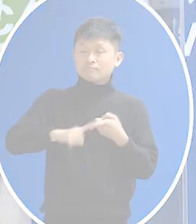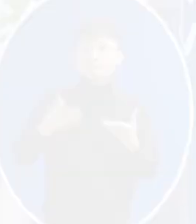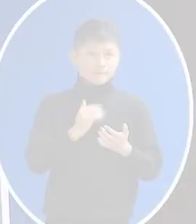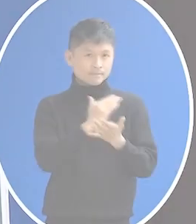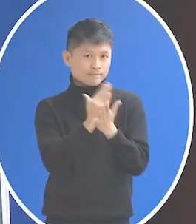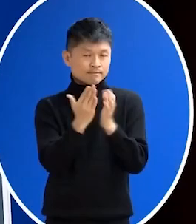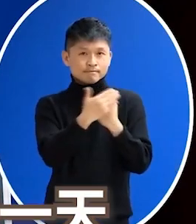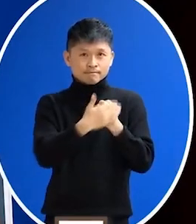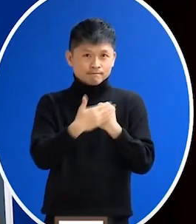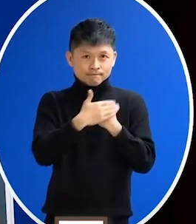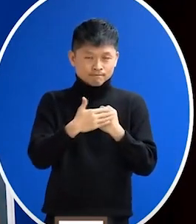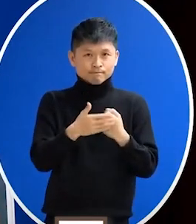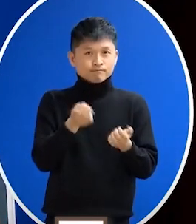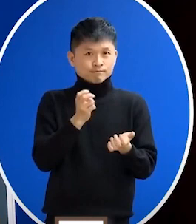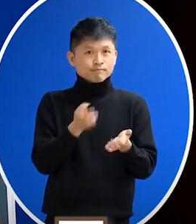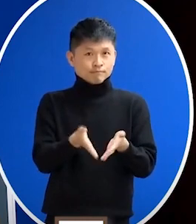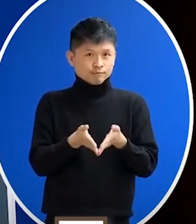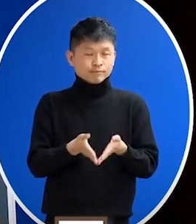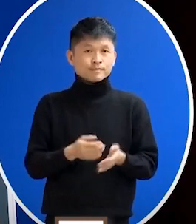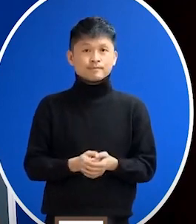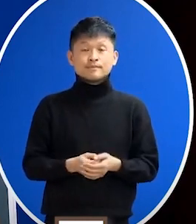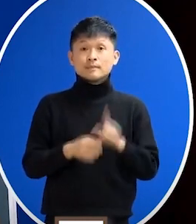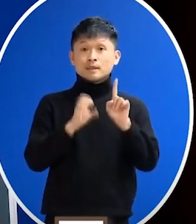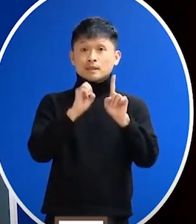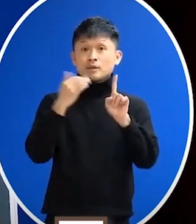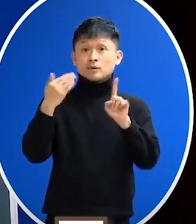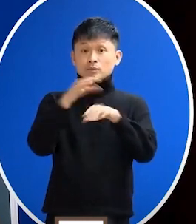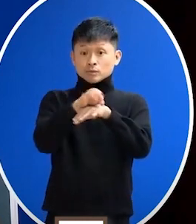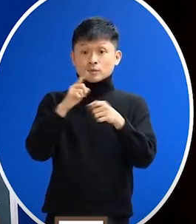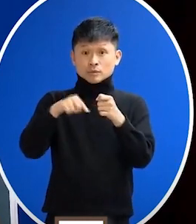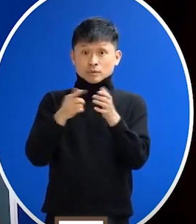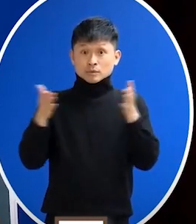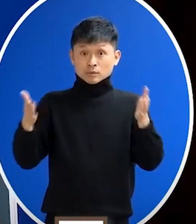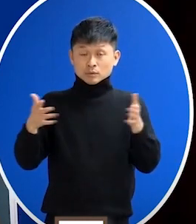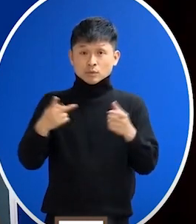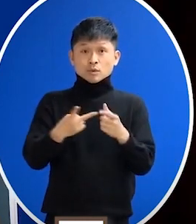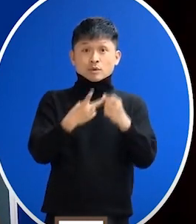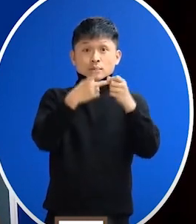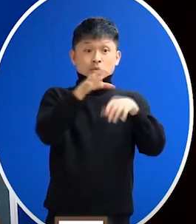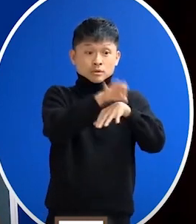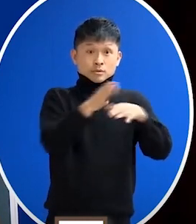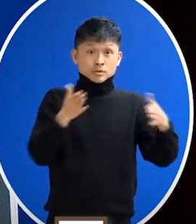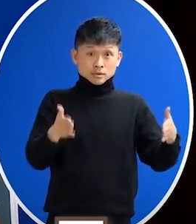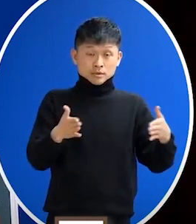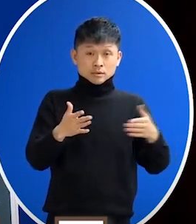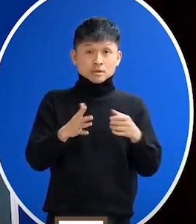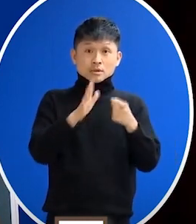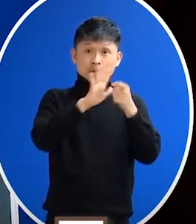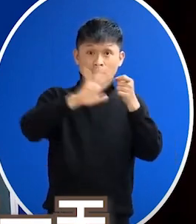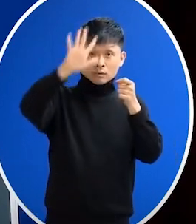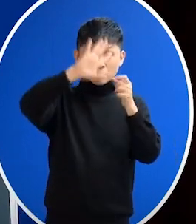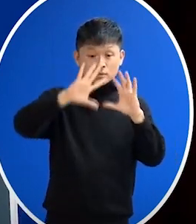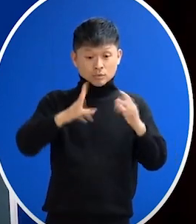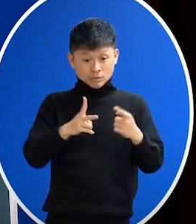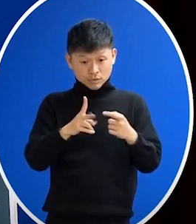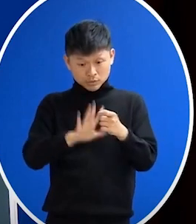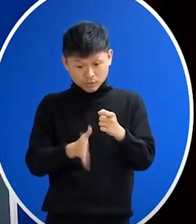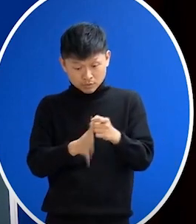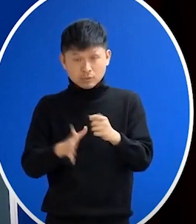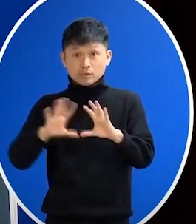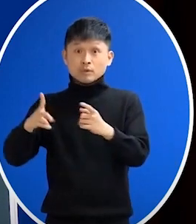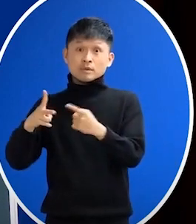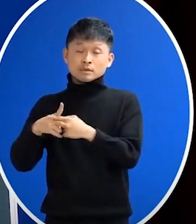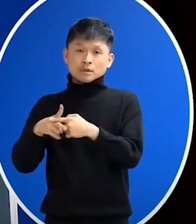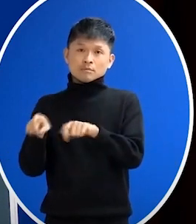工。 那么，首先是109学年度第二学期高级中等以下的学校，我们会延